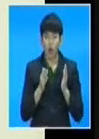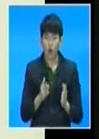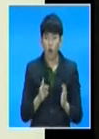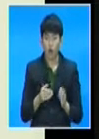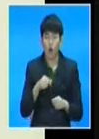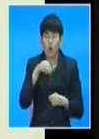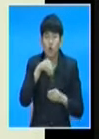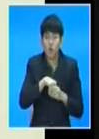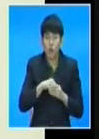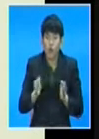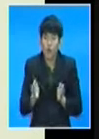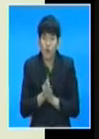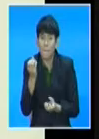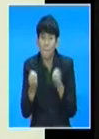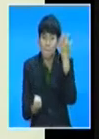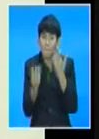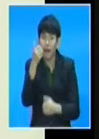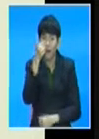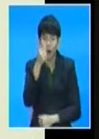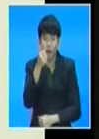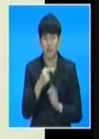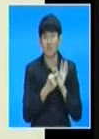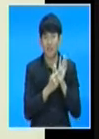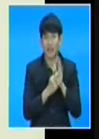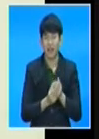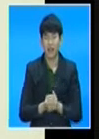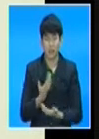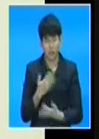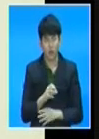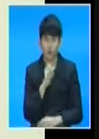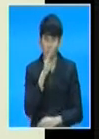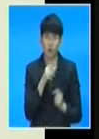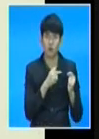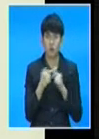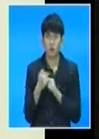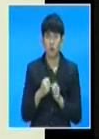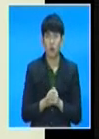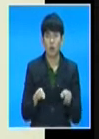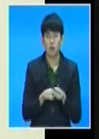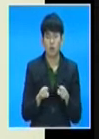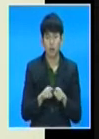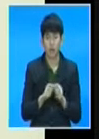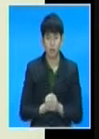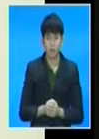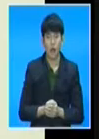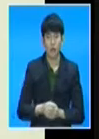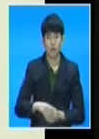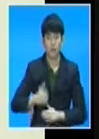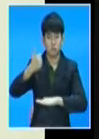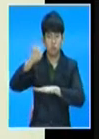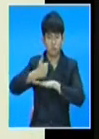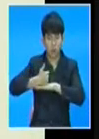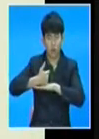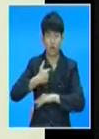ได้นะฮะก็เป็นต้นแบบแล้วพระองค์ยังตรัสต่อไปว่าพระเจ้าอยู่หัวเป็นน้ำฉันจ